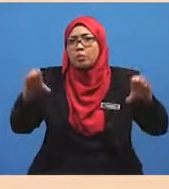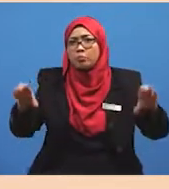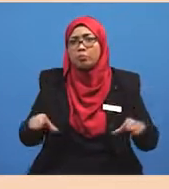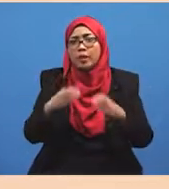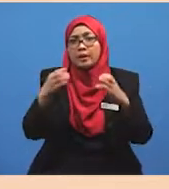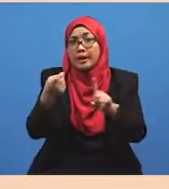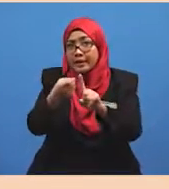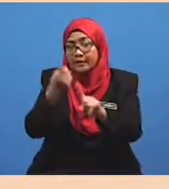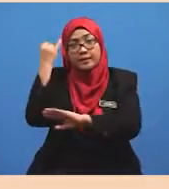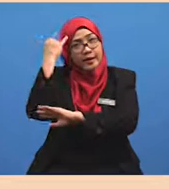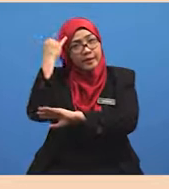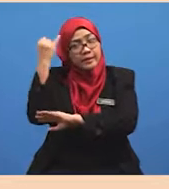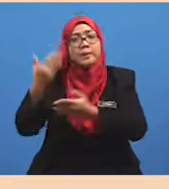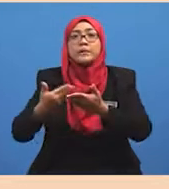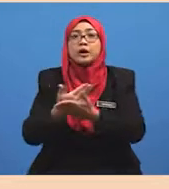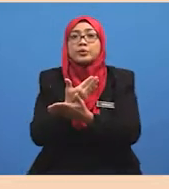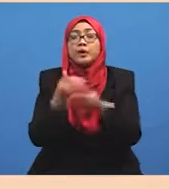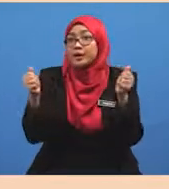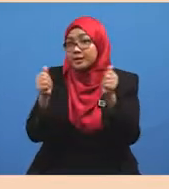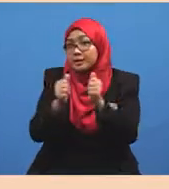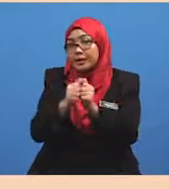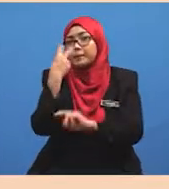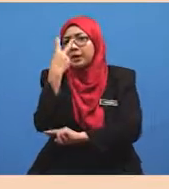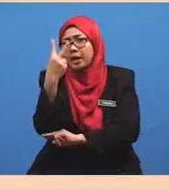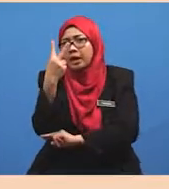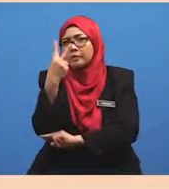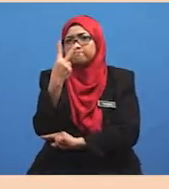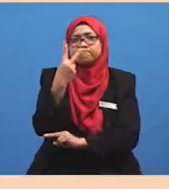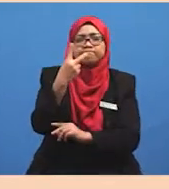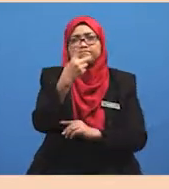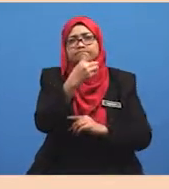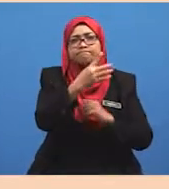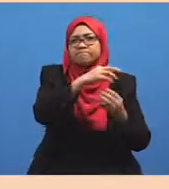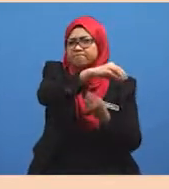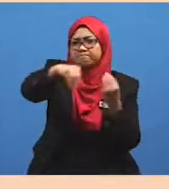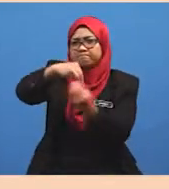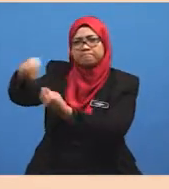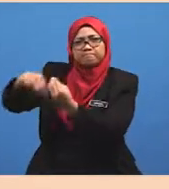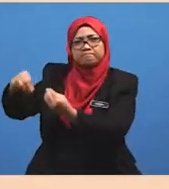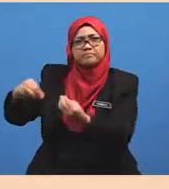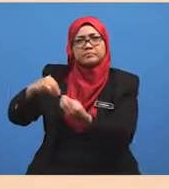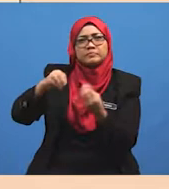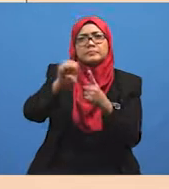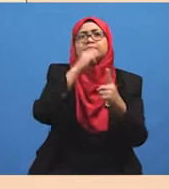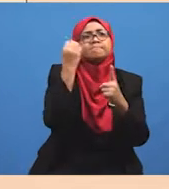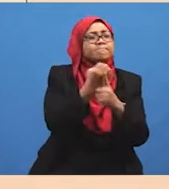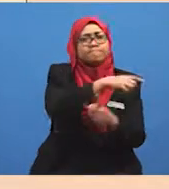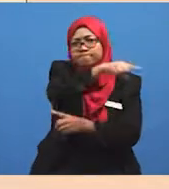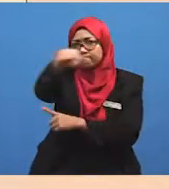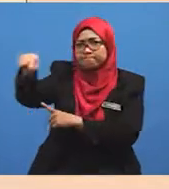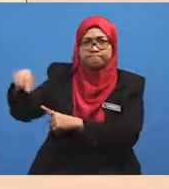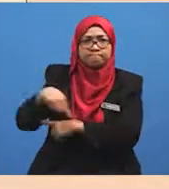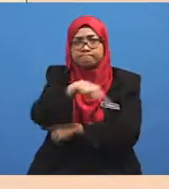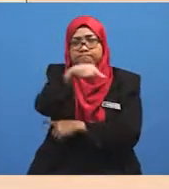tahu dengan melihat persekitaran dan pencipta produk